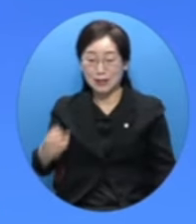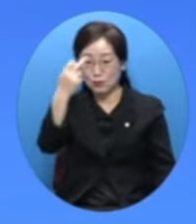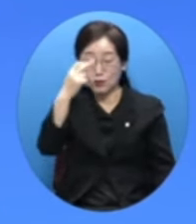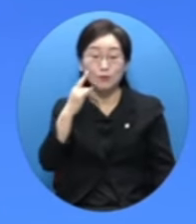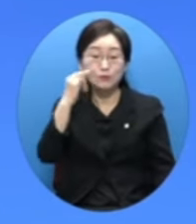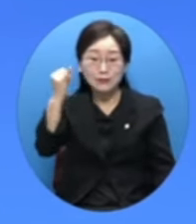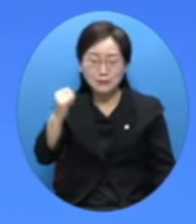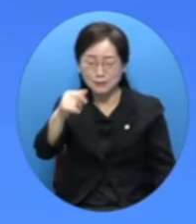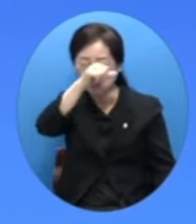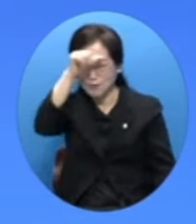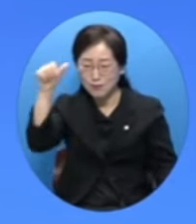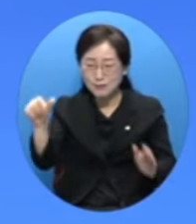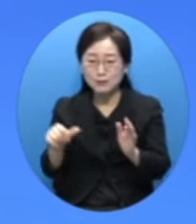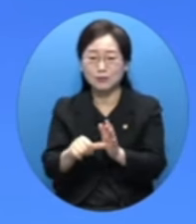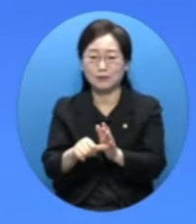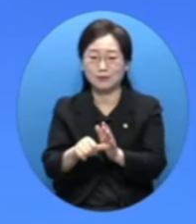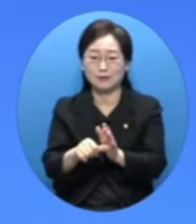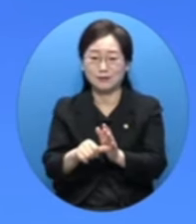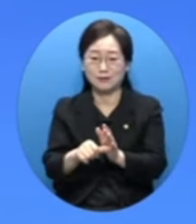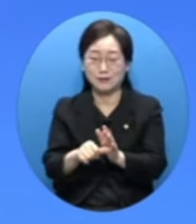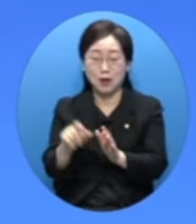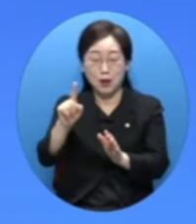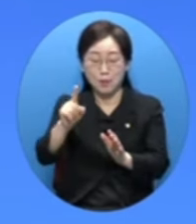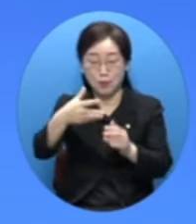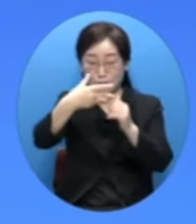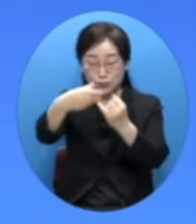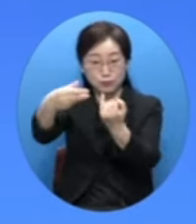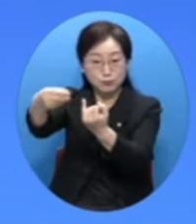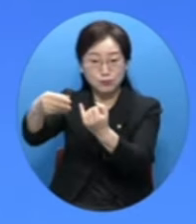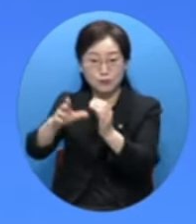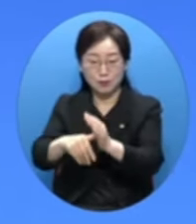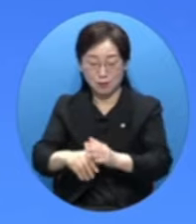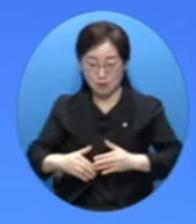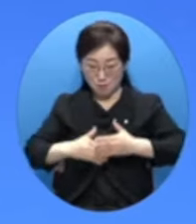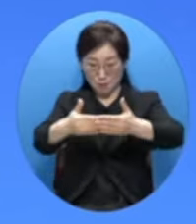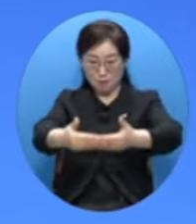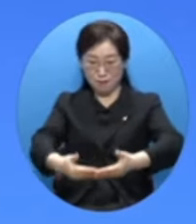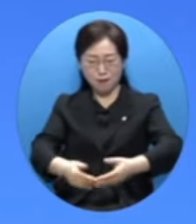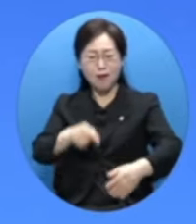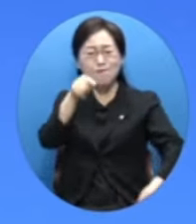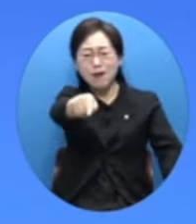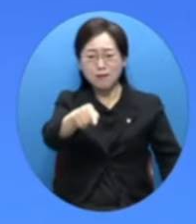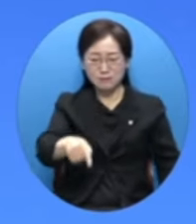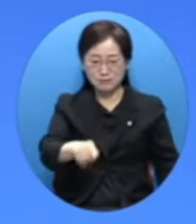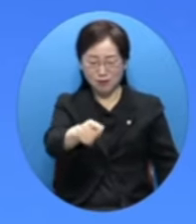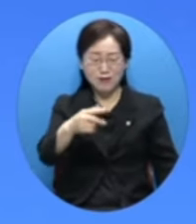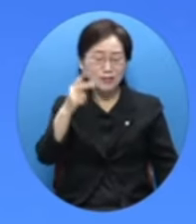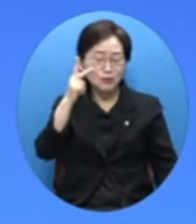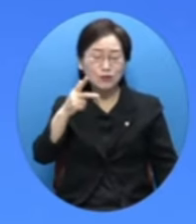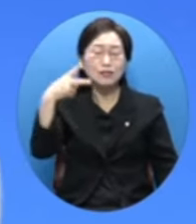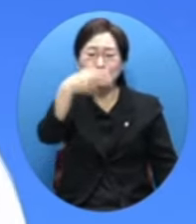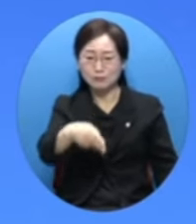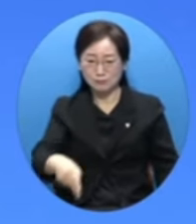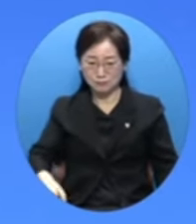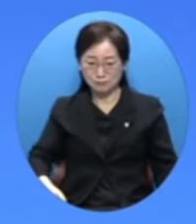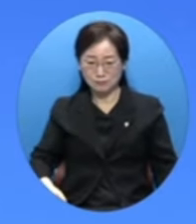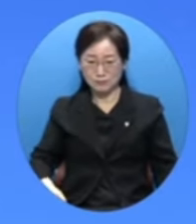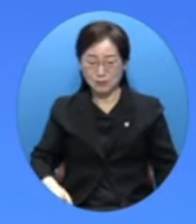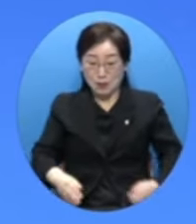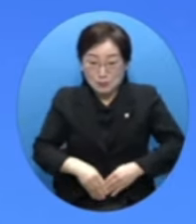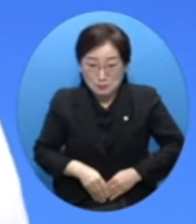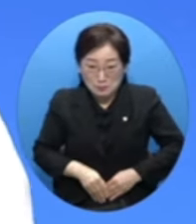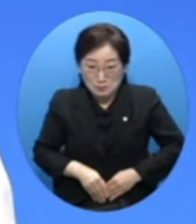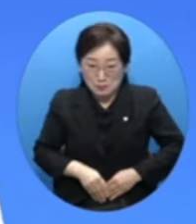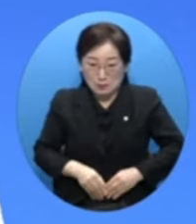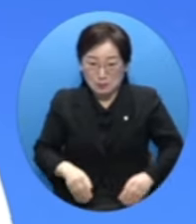평생 어느 부흥회 가시든 간에 배만 나온 사람 보면 배를 쿡 찌르면서 일주일 금식 배를 다 이렇게 들여놓고 댕겨야